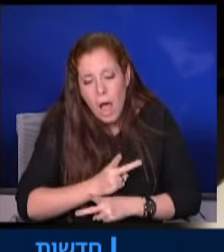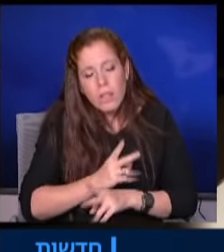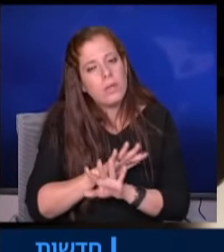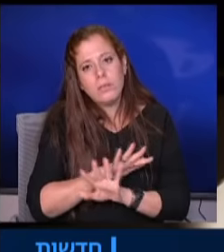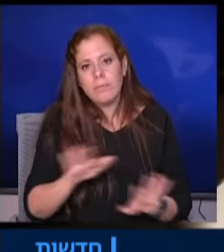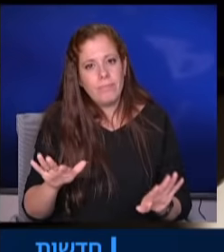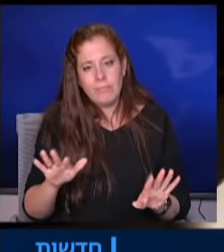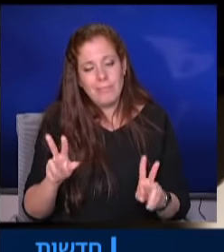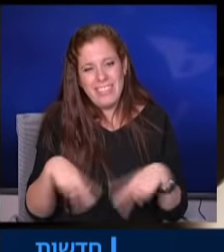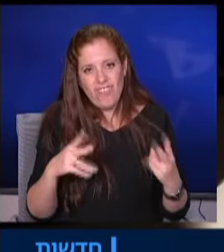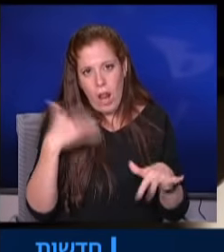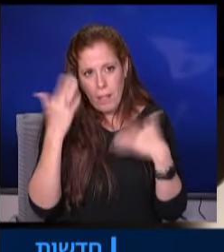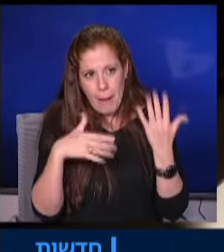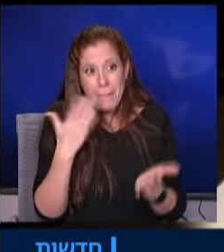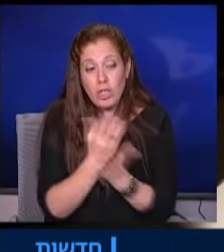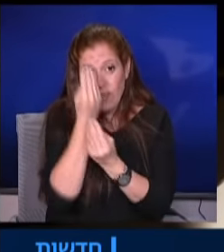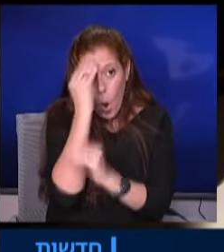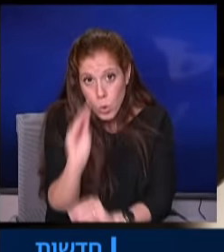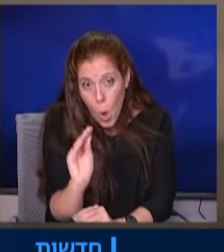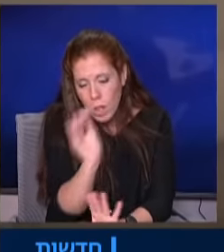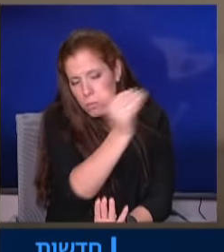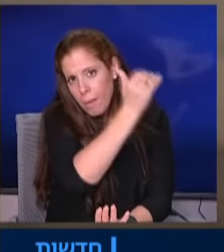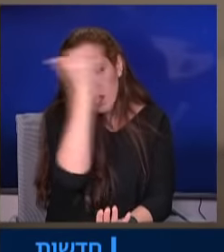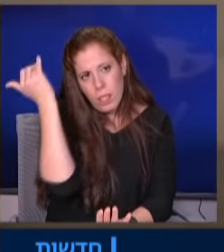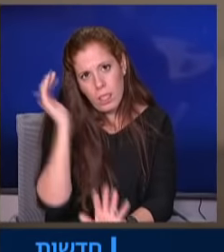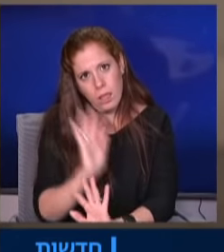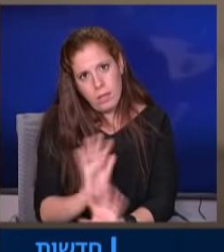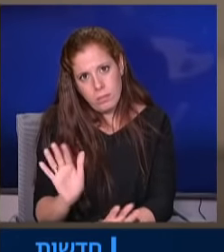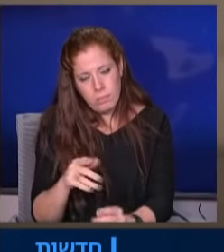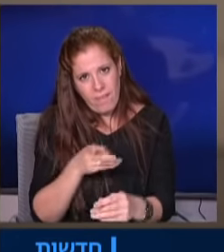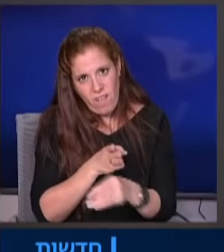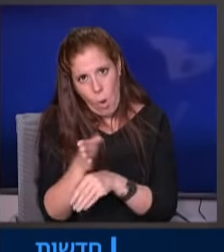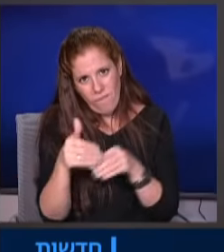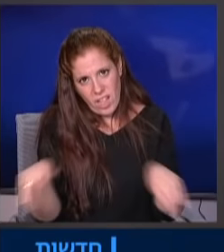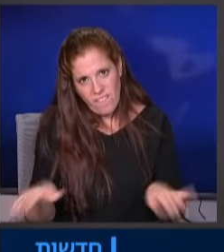לבלבול, שכבר ההודעות פה באמת חוצות איזשהו גבול.